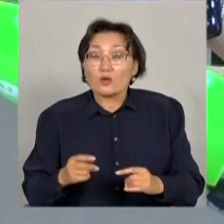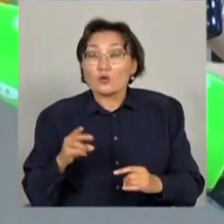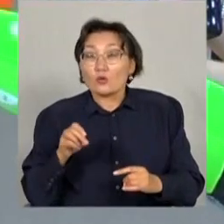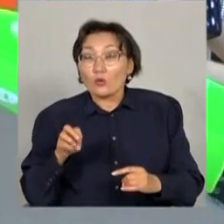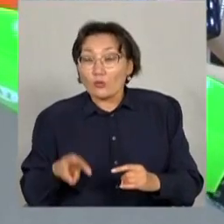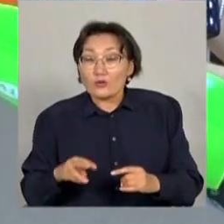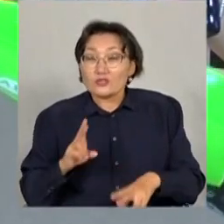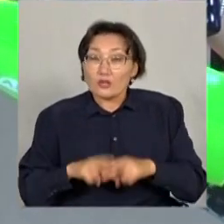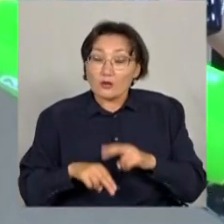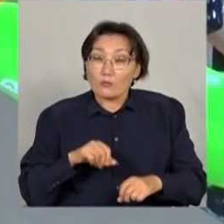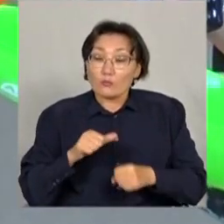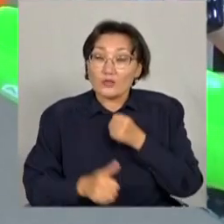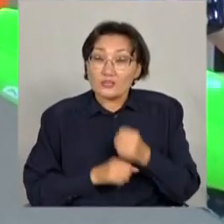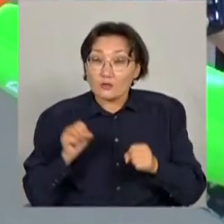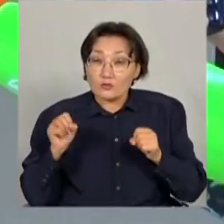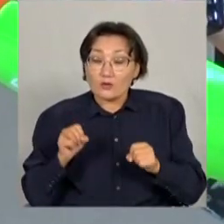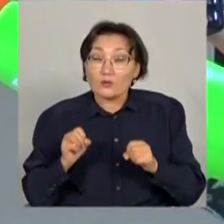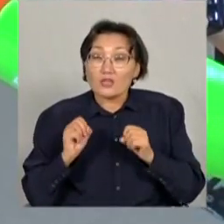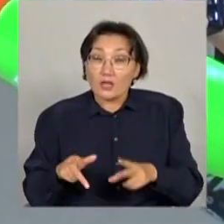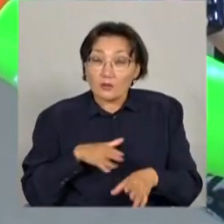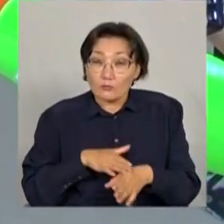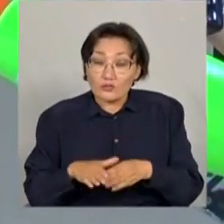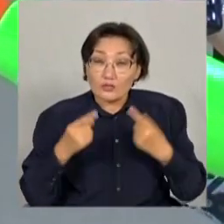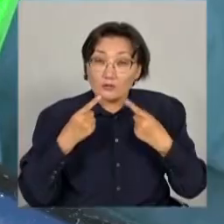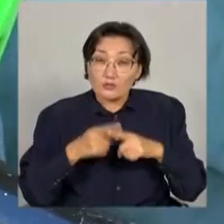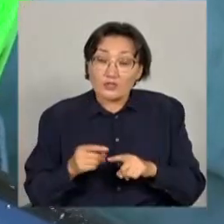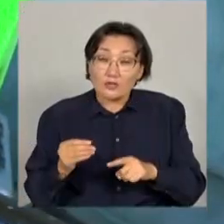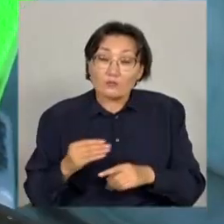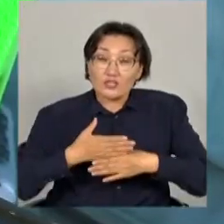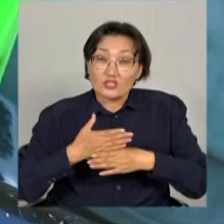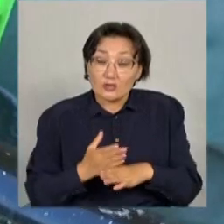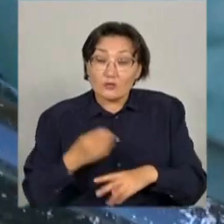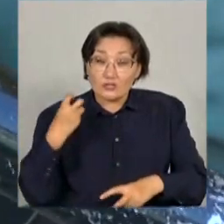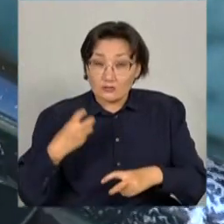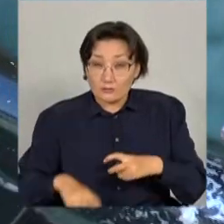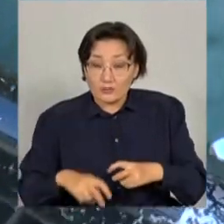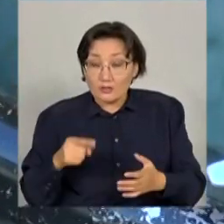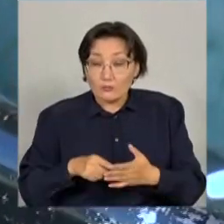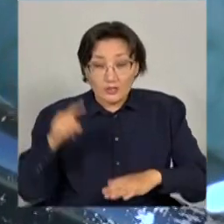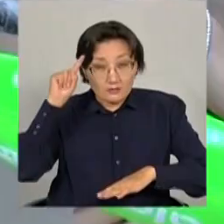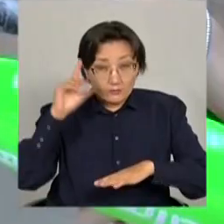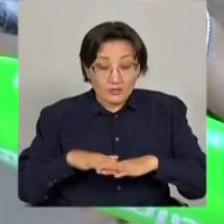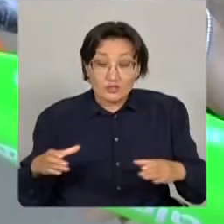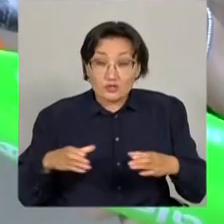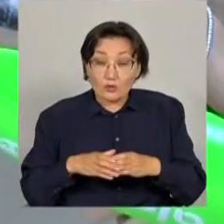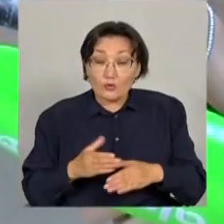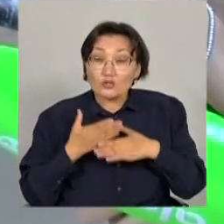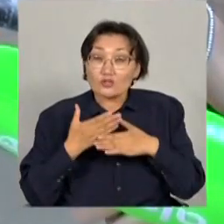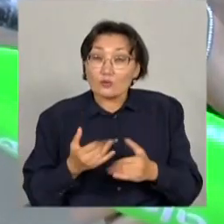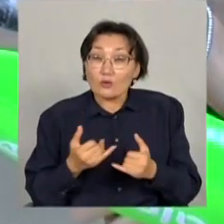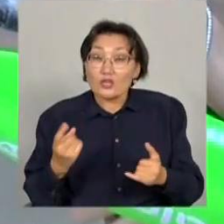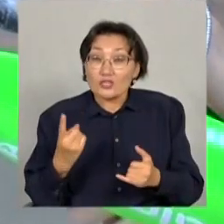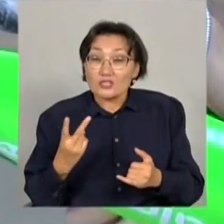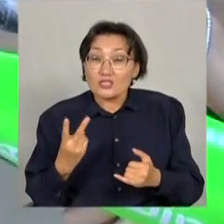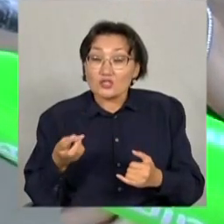құрылыс қалдықтарымен толтырып тастаған. Соның кесірінен техниканың қосалқы бөлшегі істен шықты. Қала әкімдігімен бұл компанияларға көмек ретінде екі